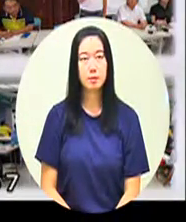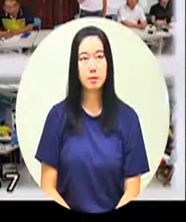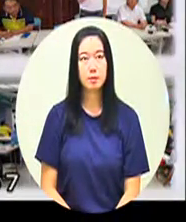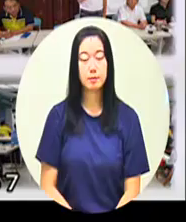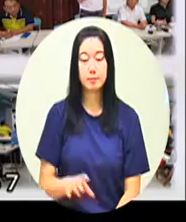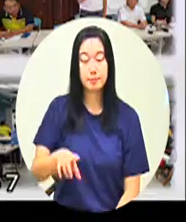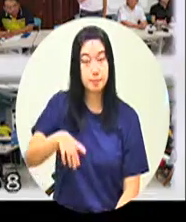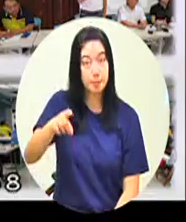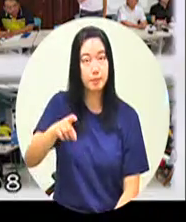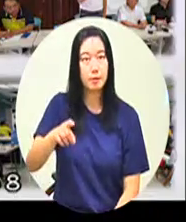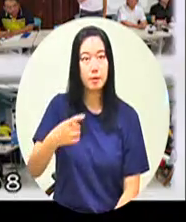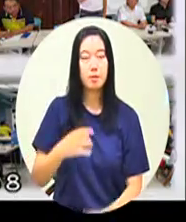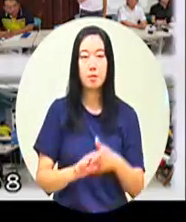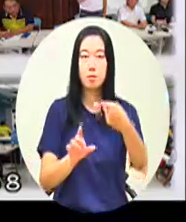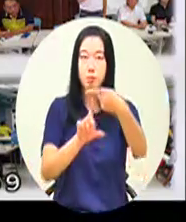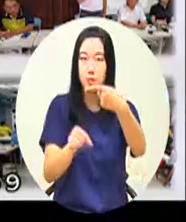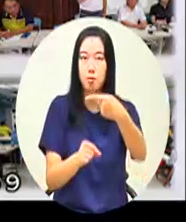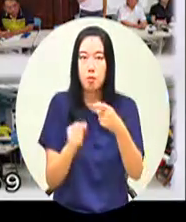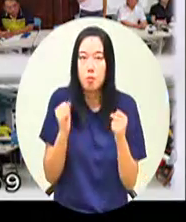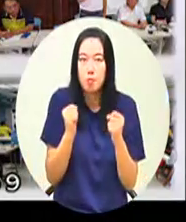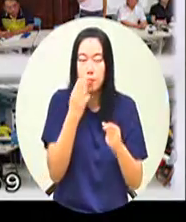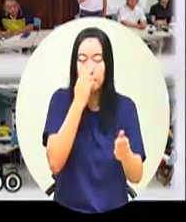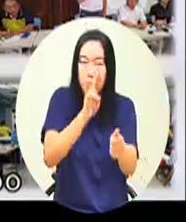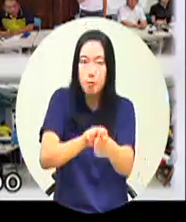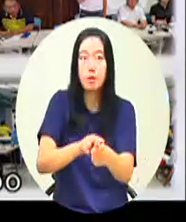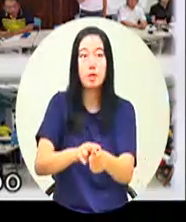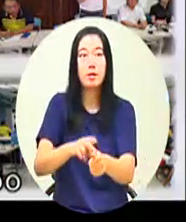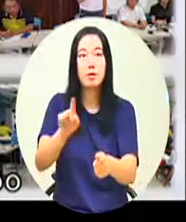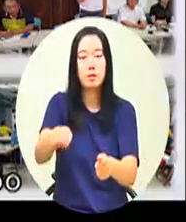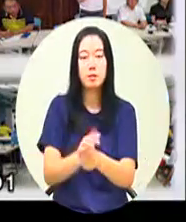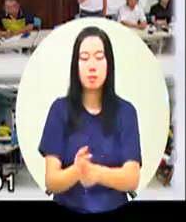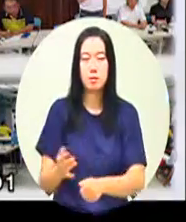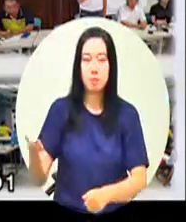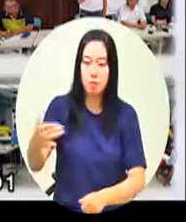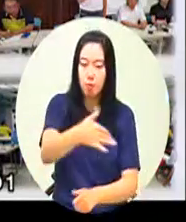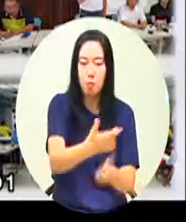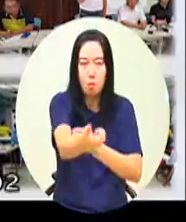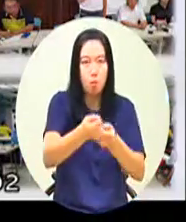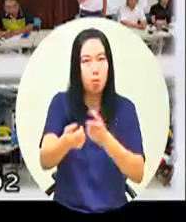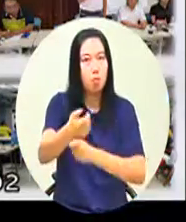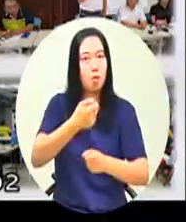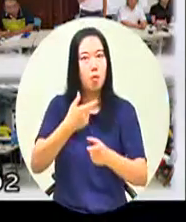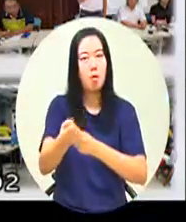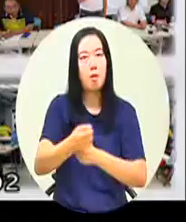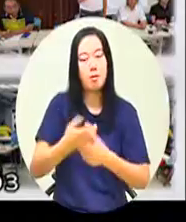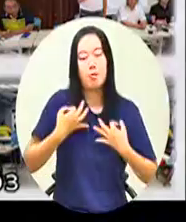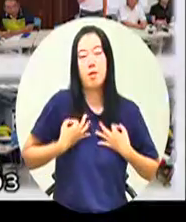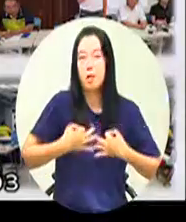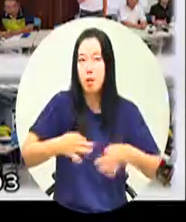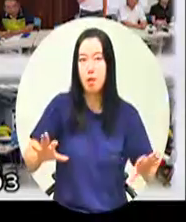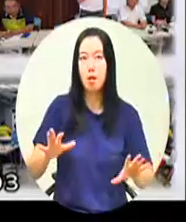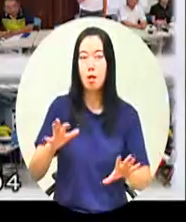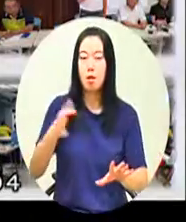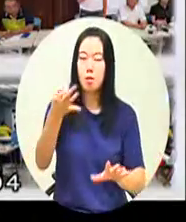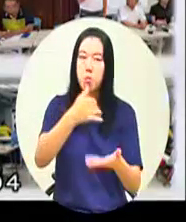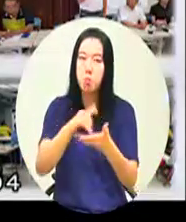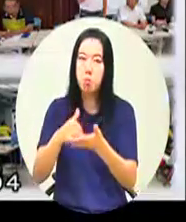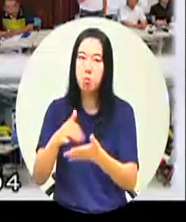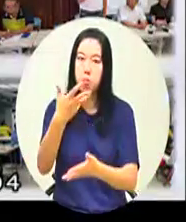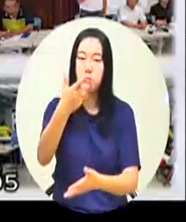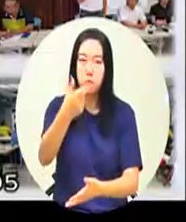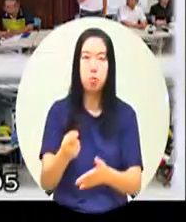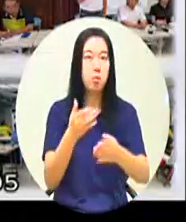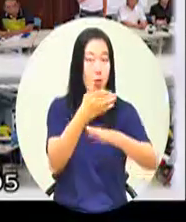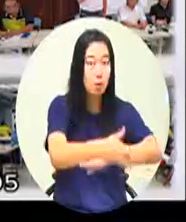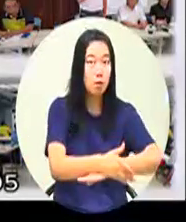首先，在整个一月份寒害的富养部分，整个水产物的损失金额大概近8亿元，那现金救助的部分总共